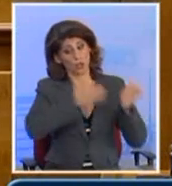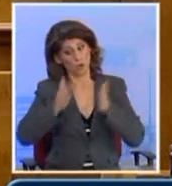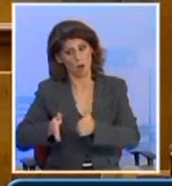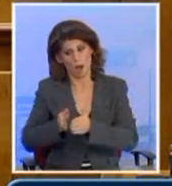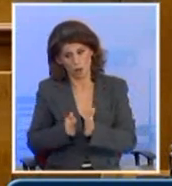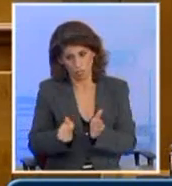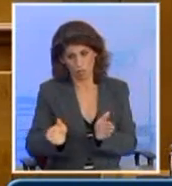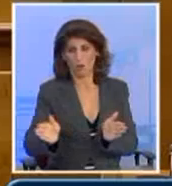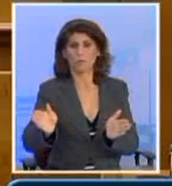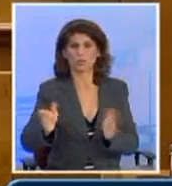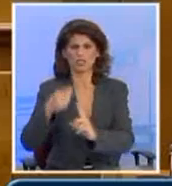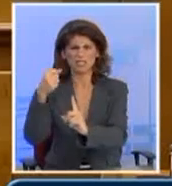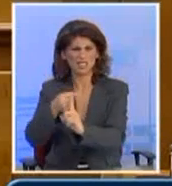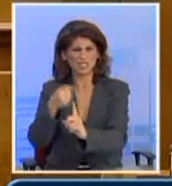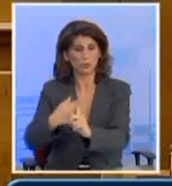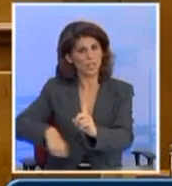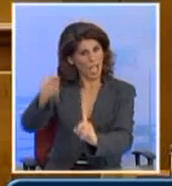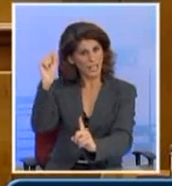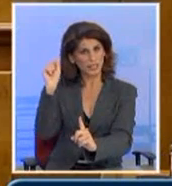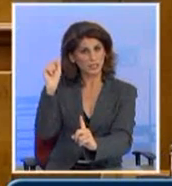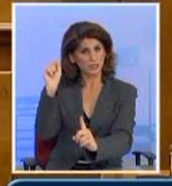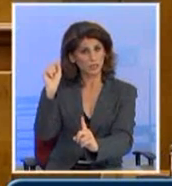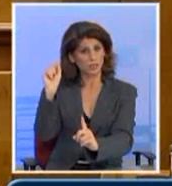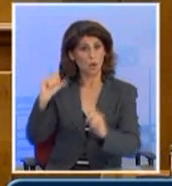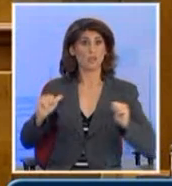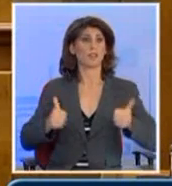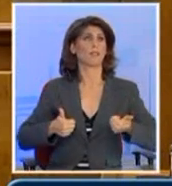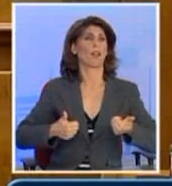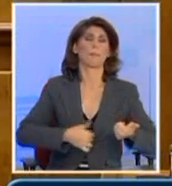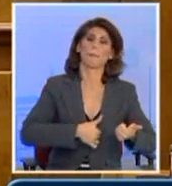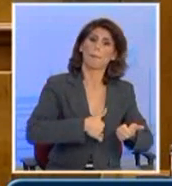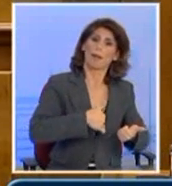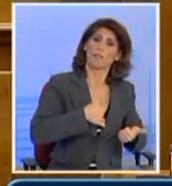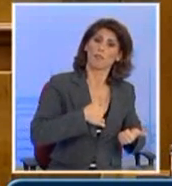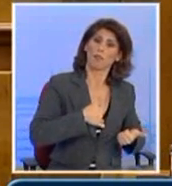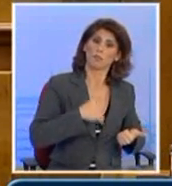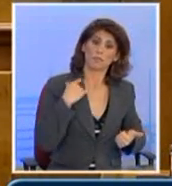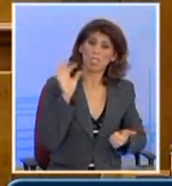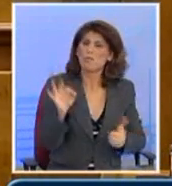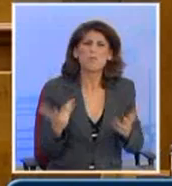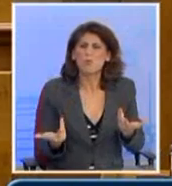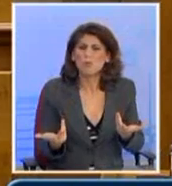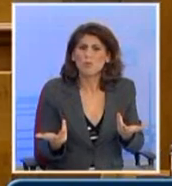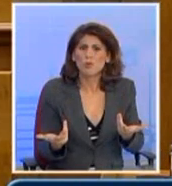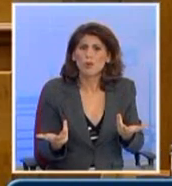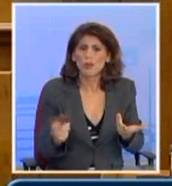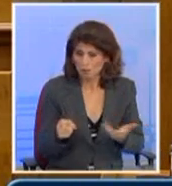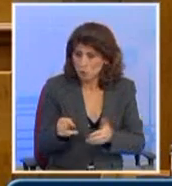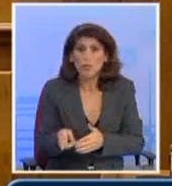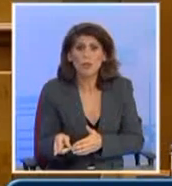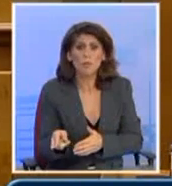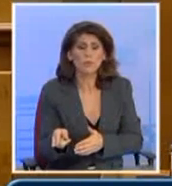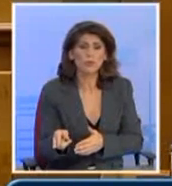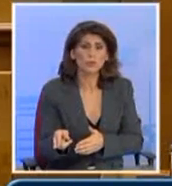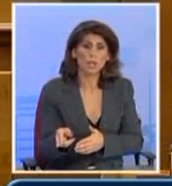είναι ο δρόμος της σύγκρουσης και της άρνησης. Ο γενναίος, ο υπερήφανος, ο οποίος θα μας οδηγήσει πού? Προσέξτε